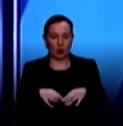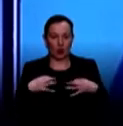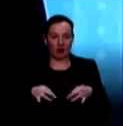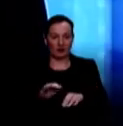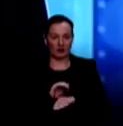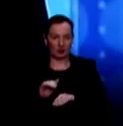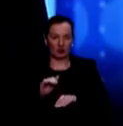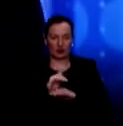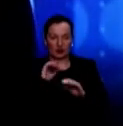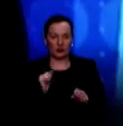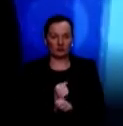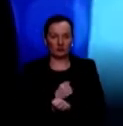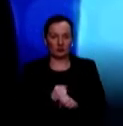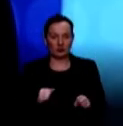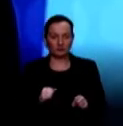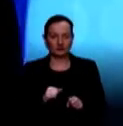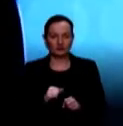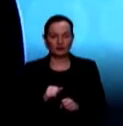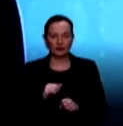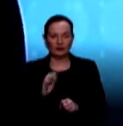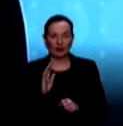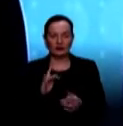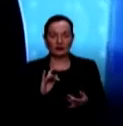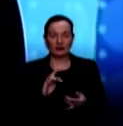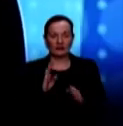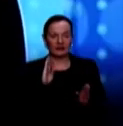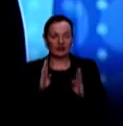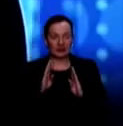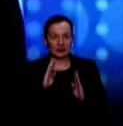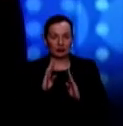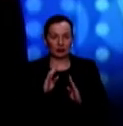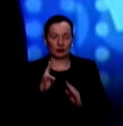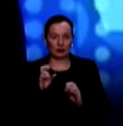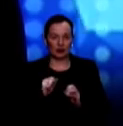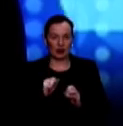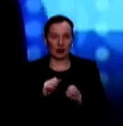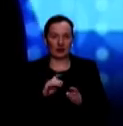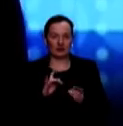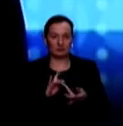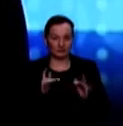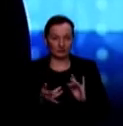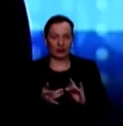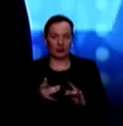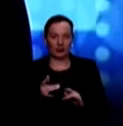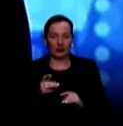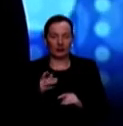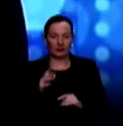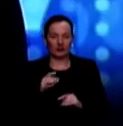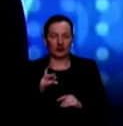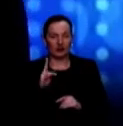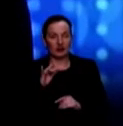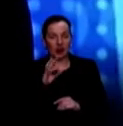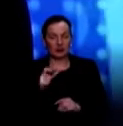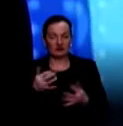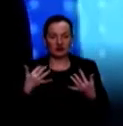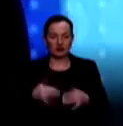сторінці нинішнього голови обласної державної адміністрації у Фейсбук я прочитала про те, що він вважає, що Автокрас втрачав замовлення через те,